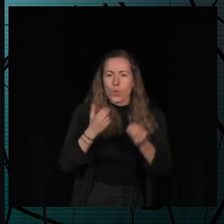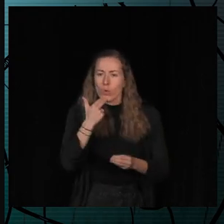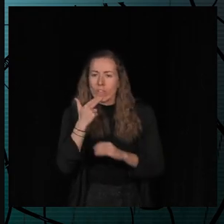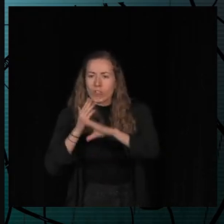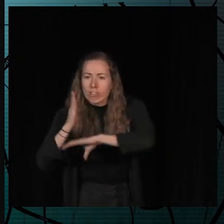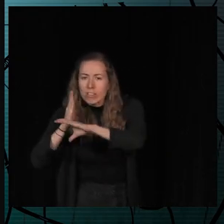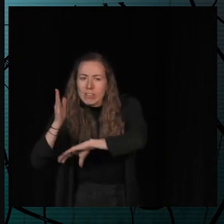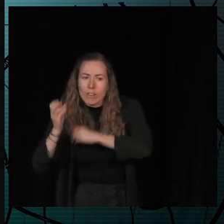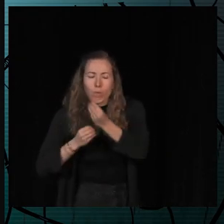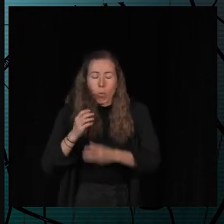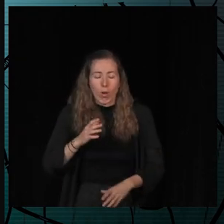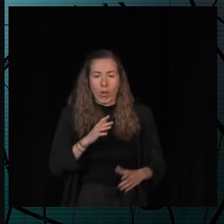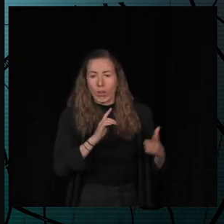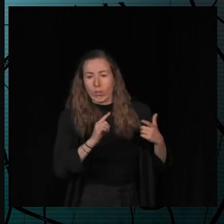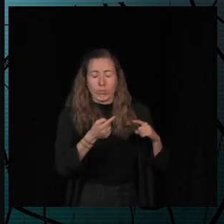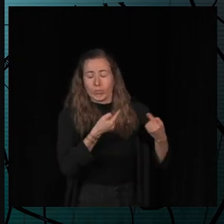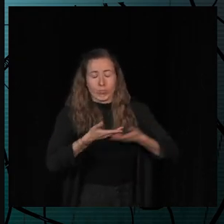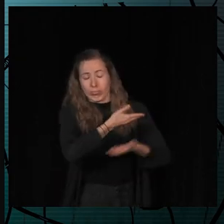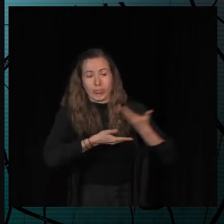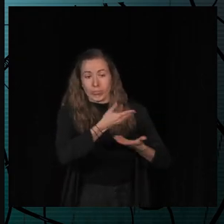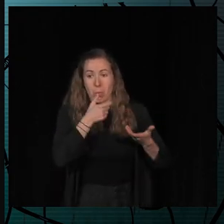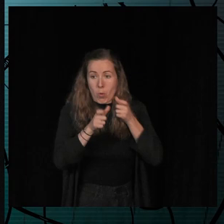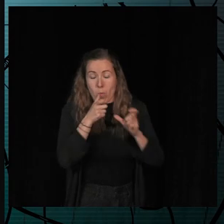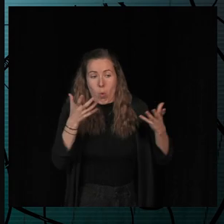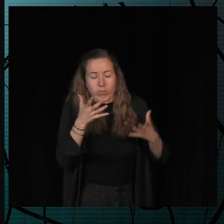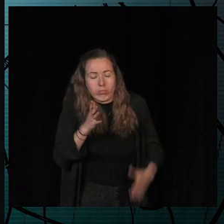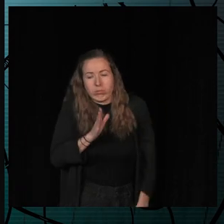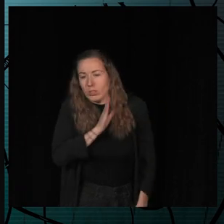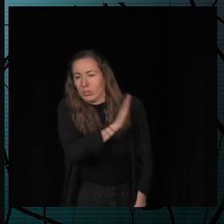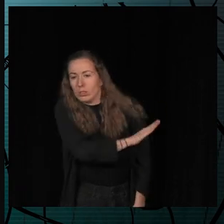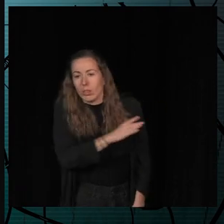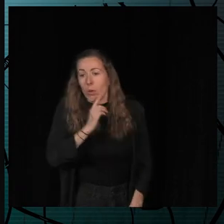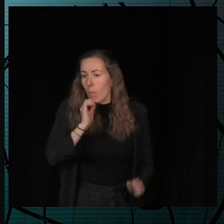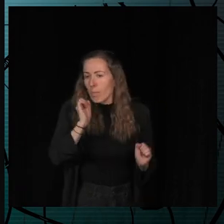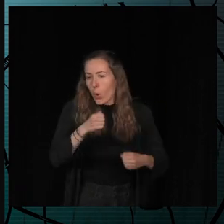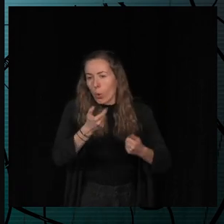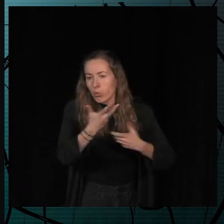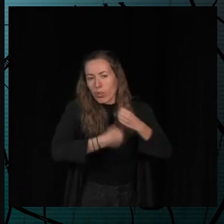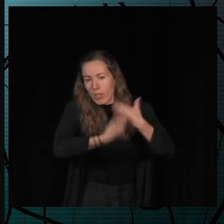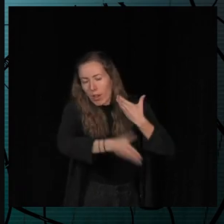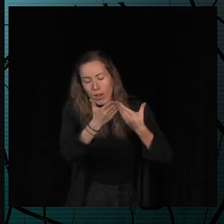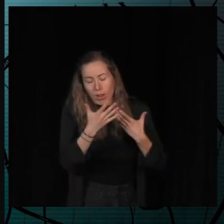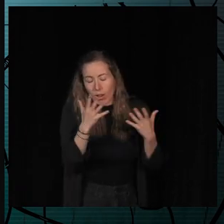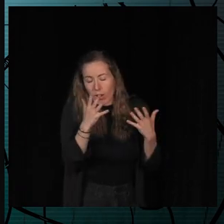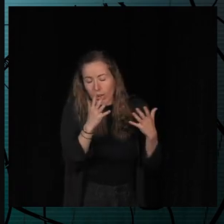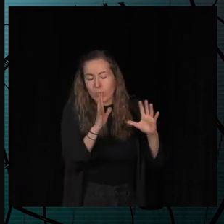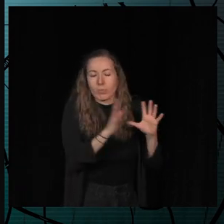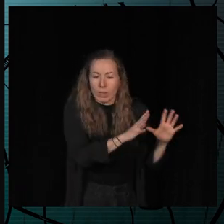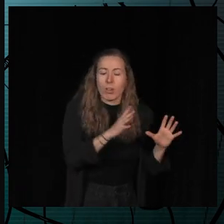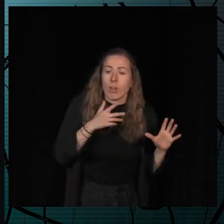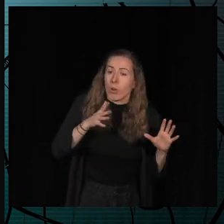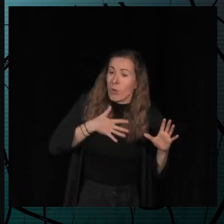j'ai mis ça de côté parce que sinon on peut parler pendant des années mon travail c'est plutôt de se dire mais comment peut-on les